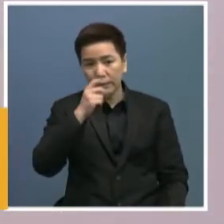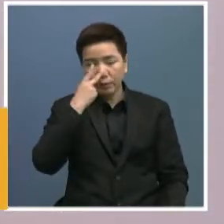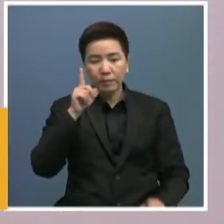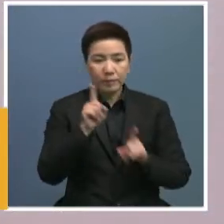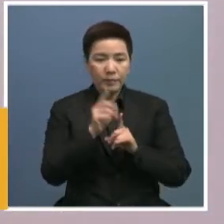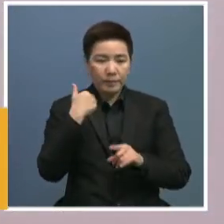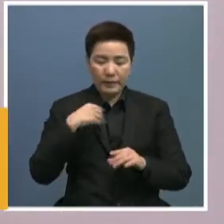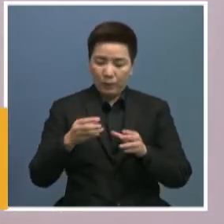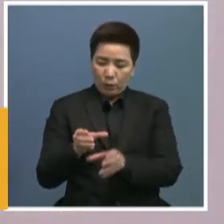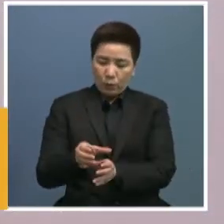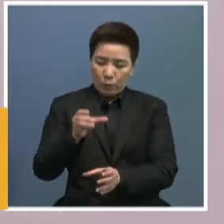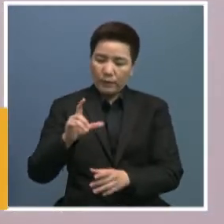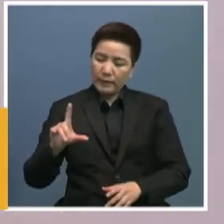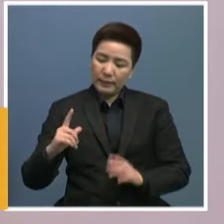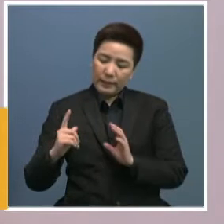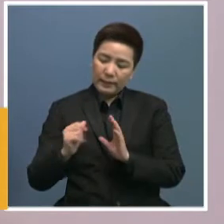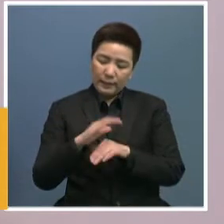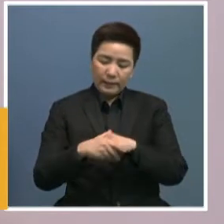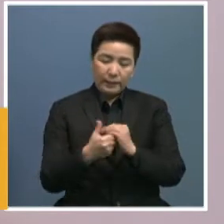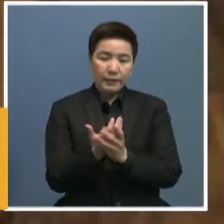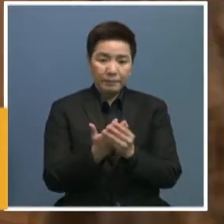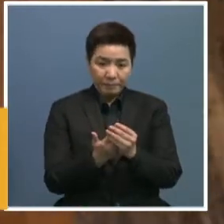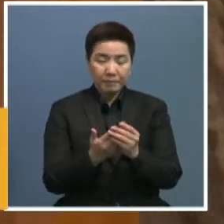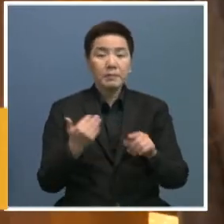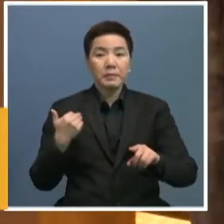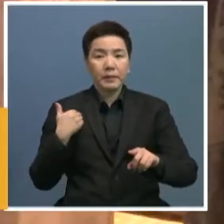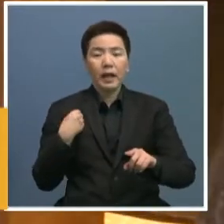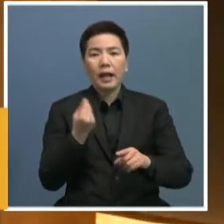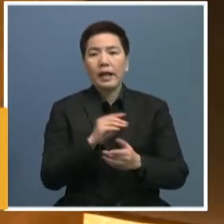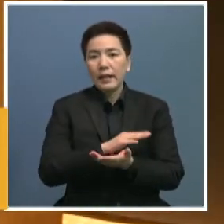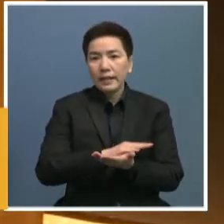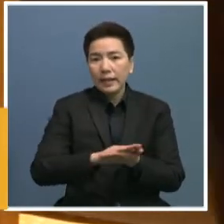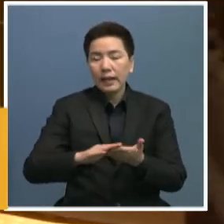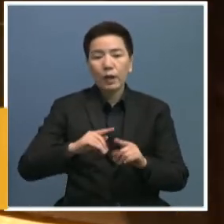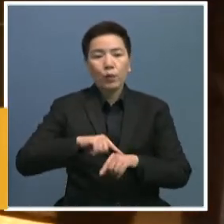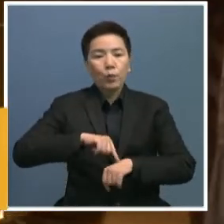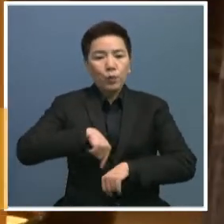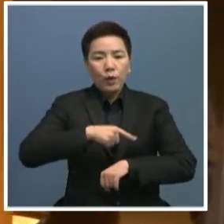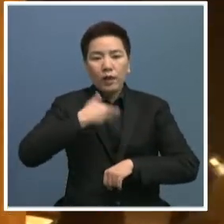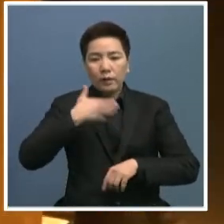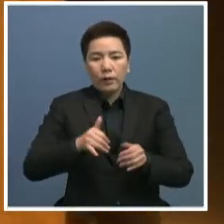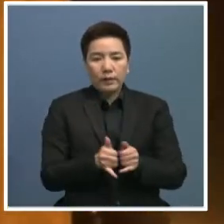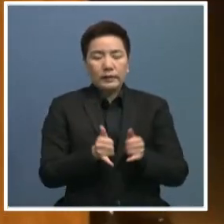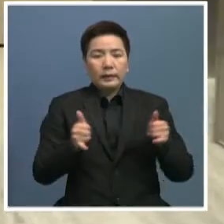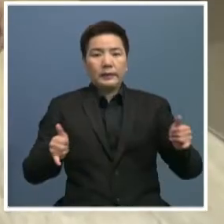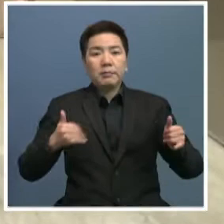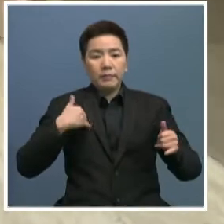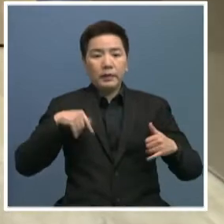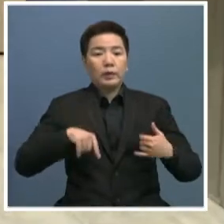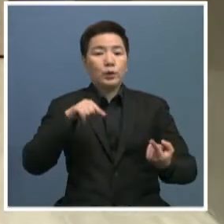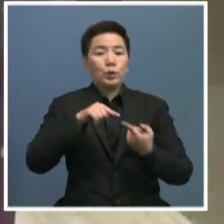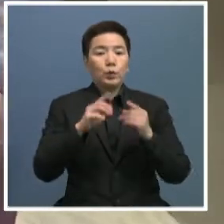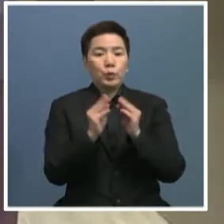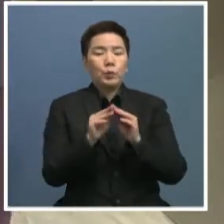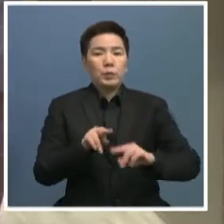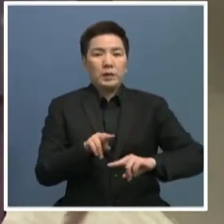เฟรมเมื่อสักครู่เดี๋ยวจะเห็นว่าเป็นขวดแอลกอฮอล์สำหรับล้างมือนะคะจะได้รักษาความสะอาดแล้วก็เว้นระยะห่างกันด้วยการประชุมในห้อง